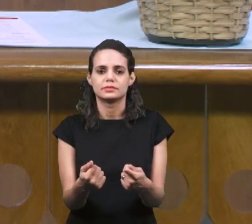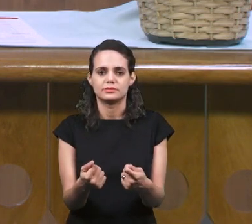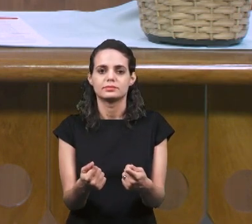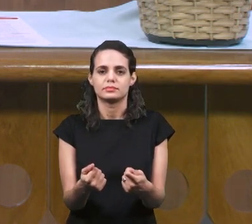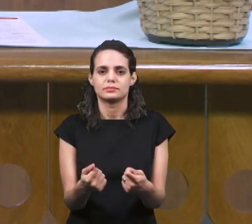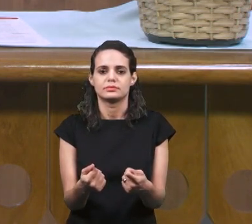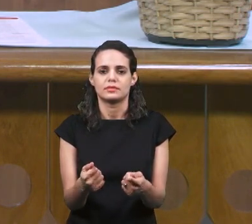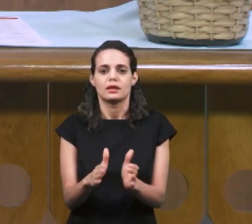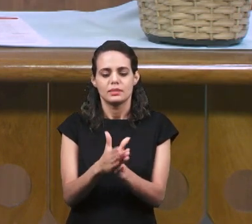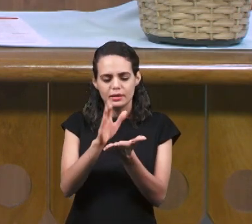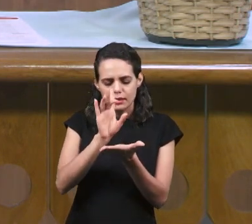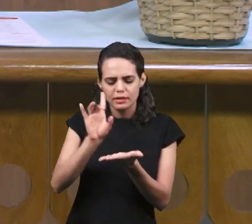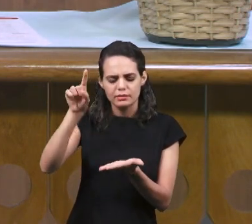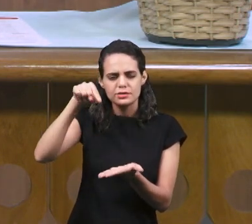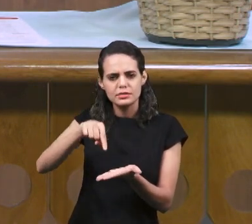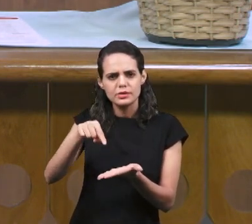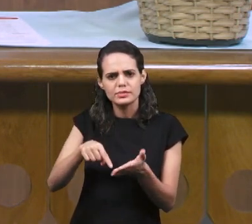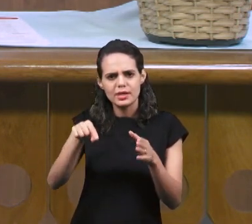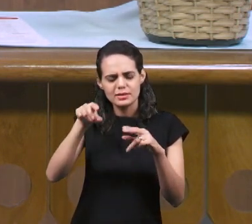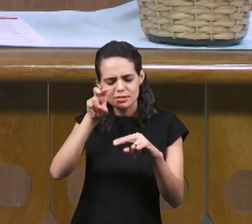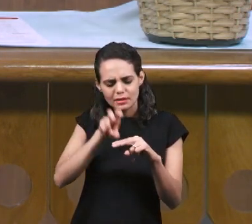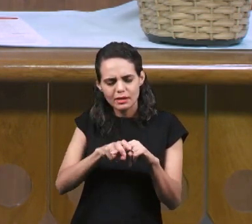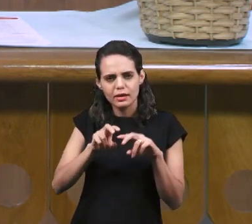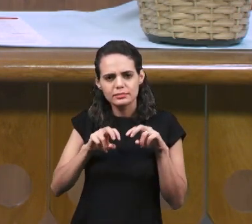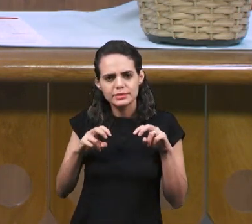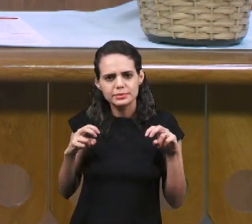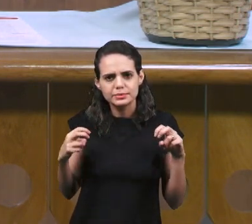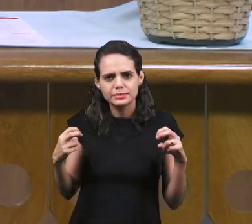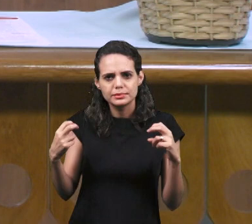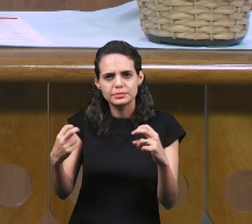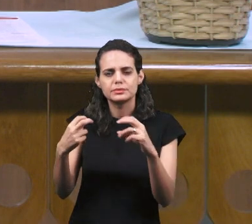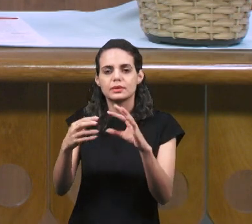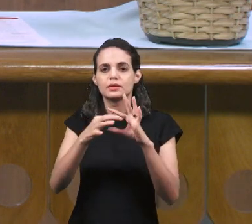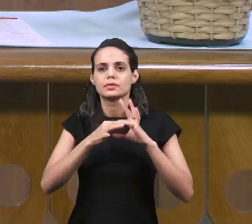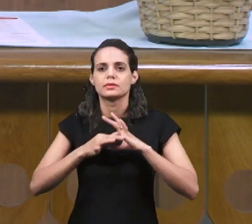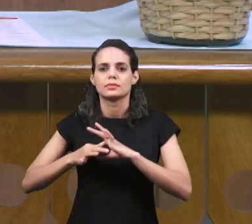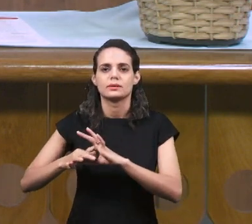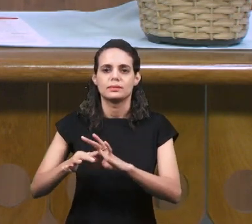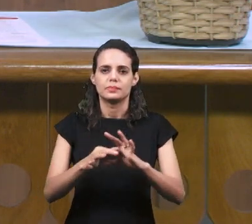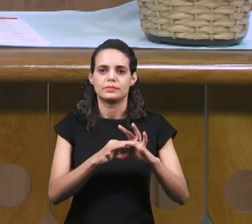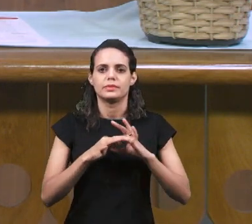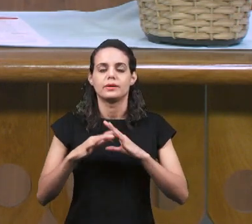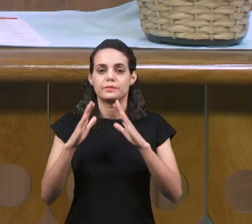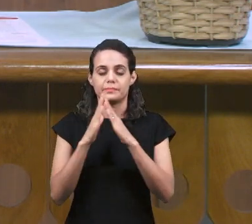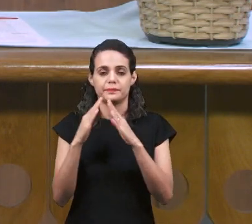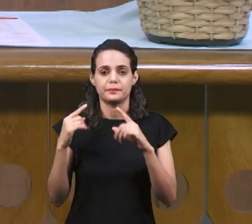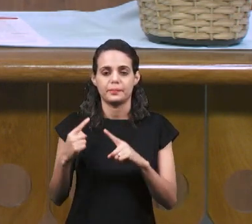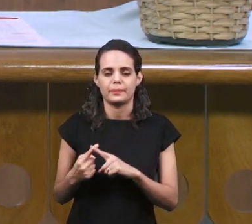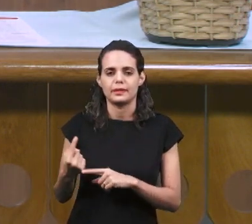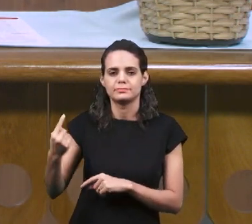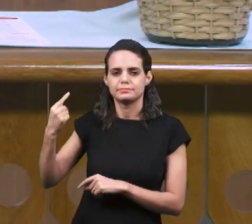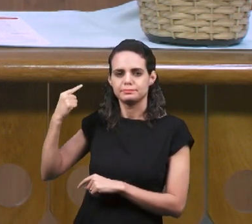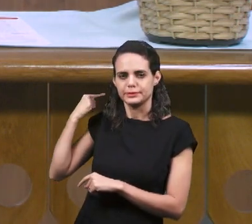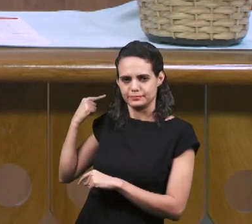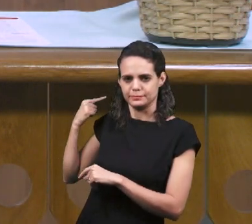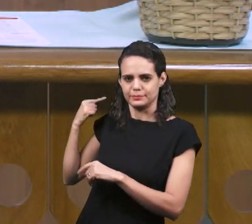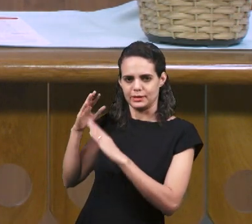communion. Quand l'église primitive se réunissait dans la prière, dans le partage du pain, c'est